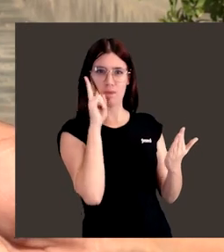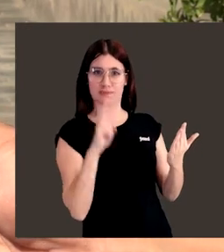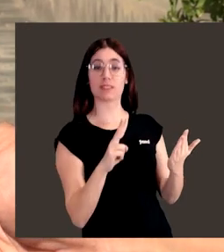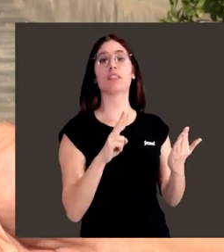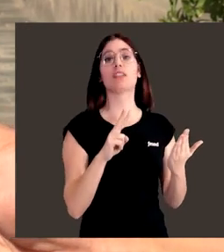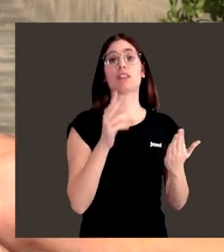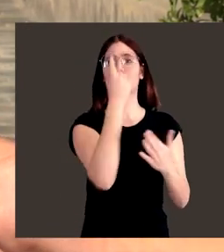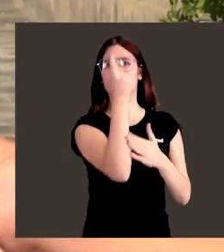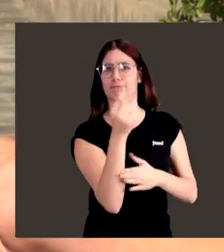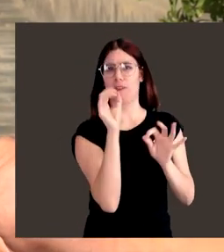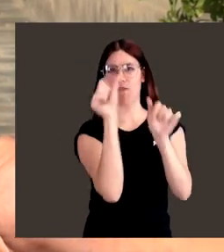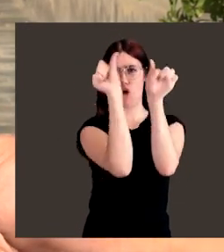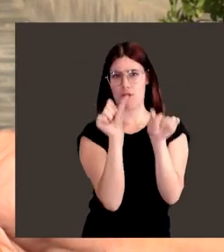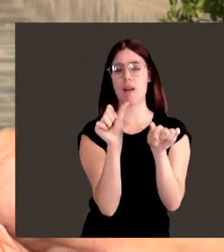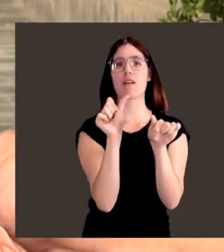intel·lectual, diguéssim,